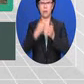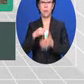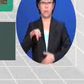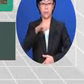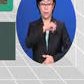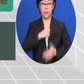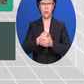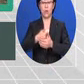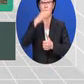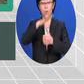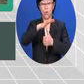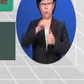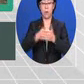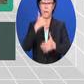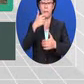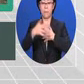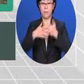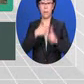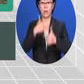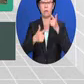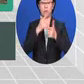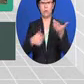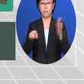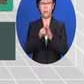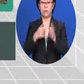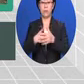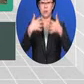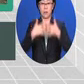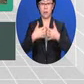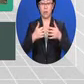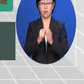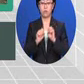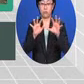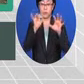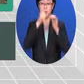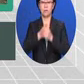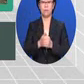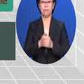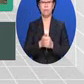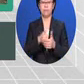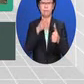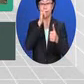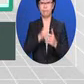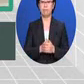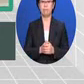월동해충인 꼬마 배나무이의 밀도 경감을 위해 기계유유제 적기살포를